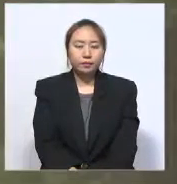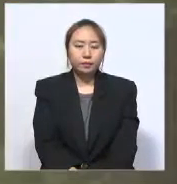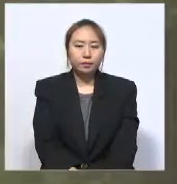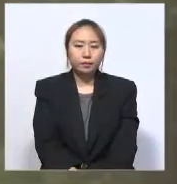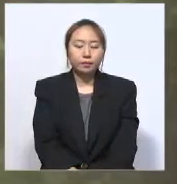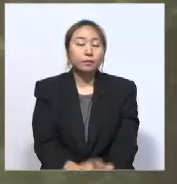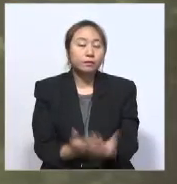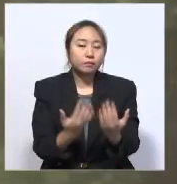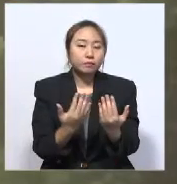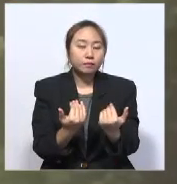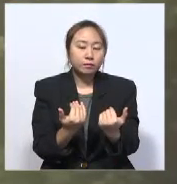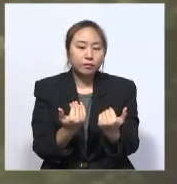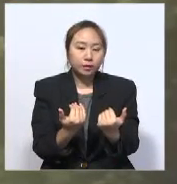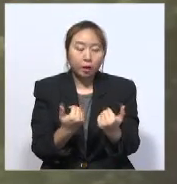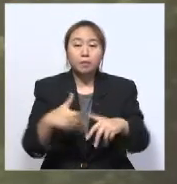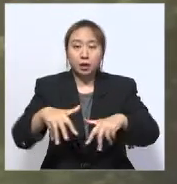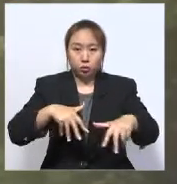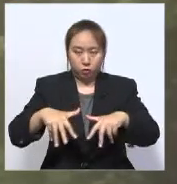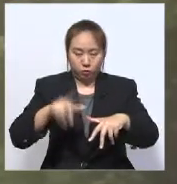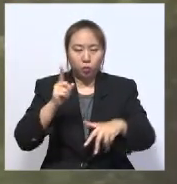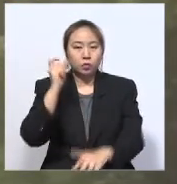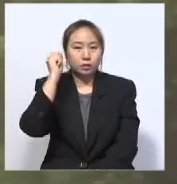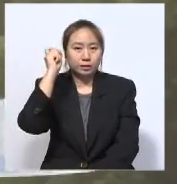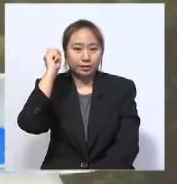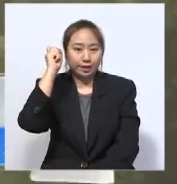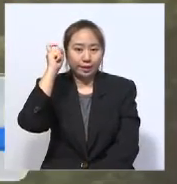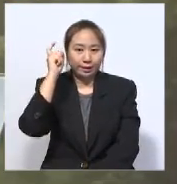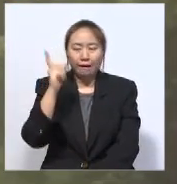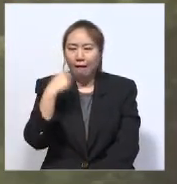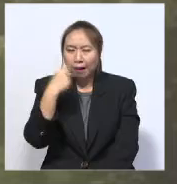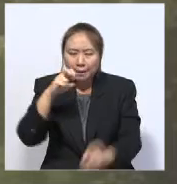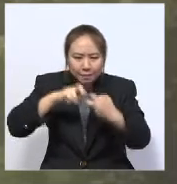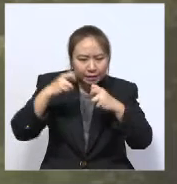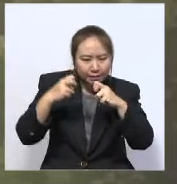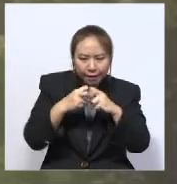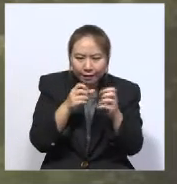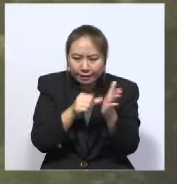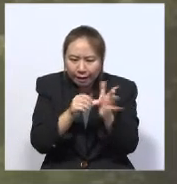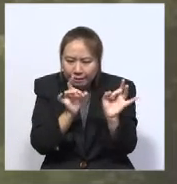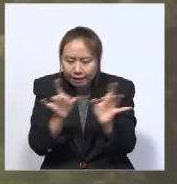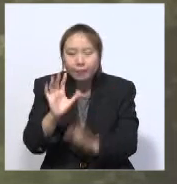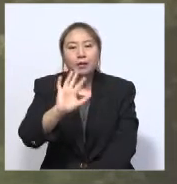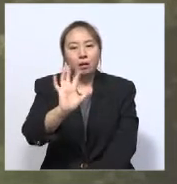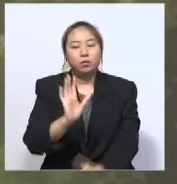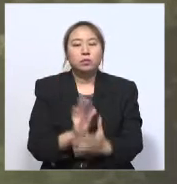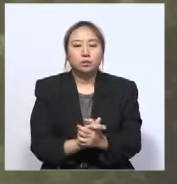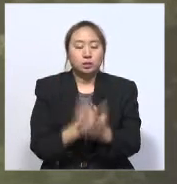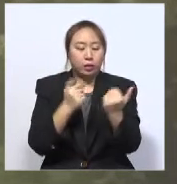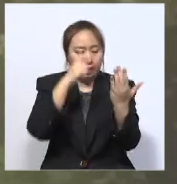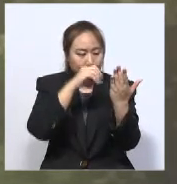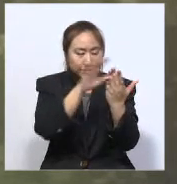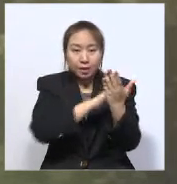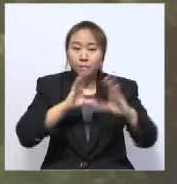นะครับเพราะนั้นก็ประชาชนก็ต้องเข้าใจตรงนี้นะเพราะนั้นอย่าให้ใครก็ไม่เบือนปัญหามันจะเกิดขึ้นในเรื่องของที่ผมบอกแล้วบ้านเมืองไม่ส